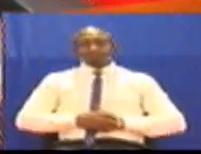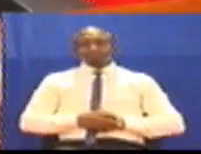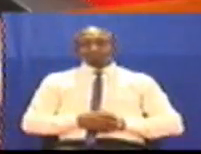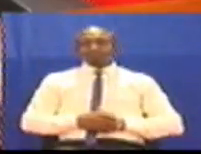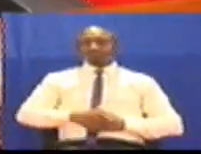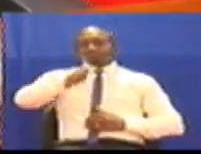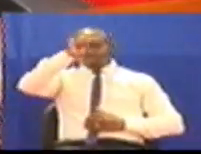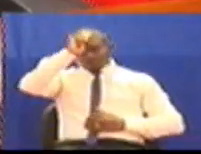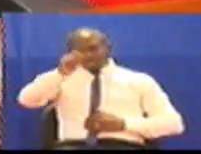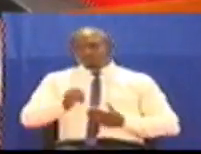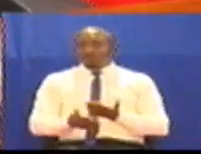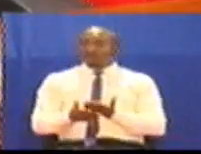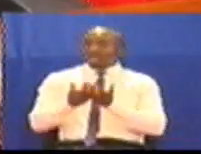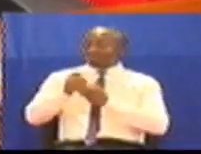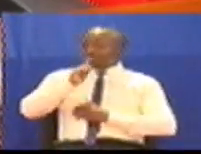Mheshimiwa Naibu Spika,